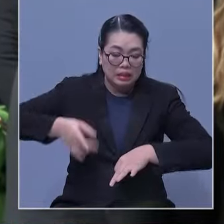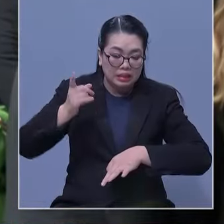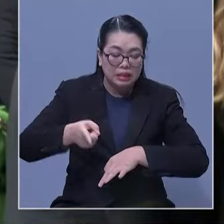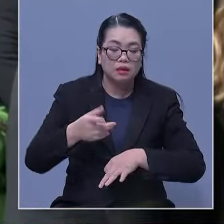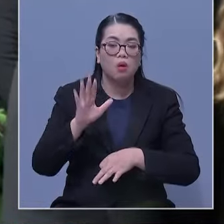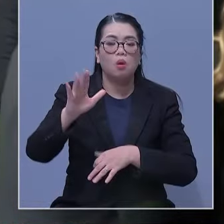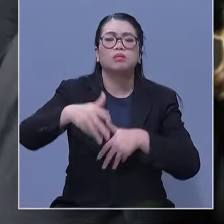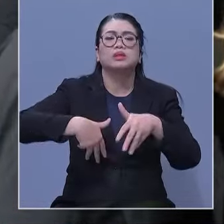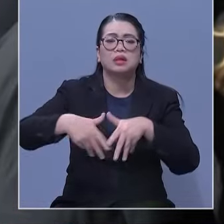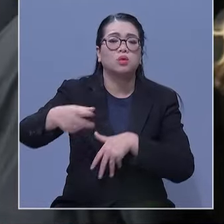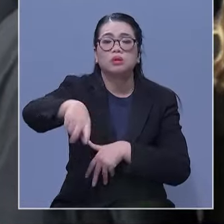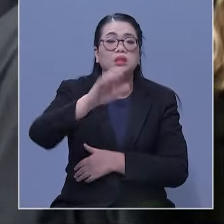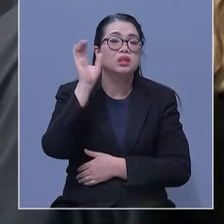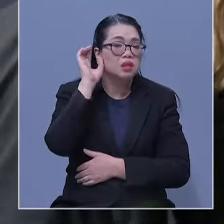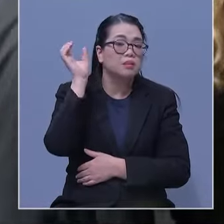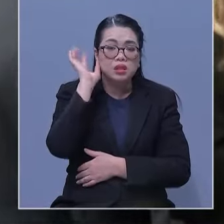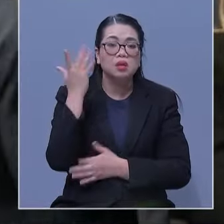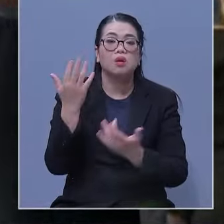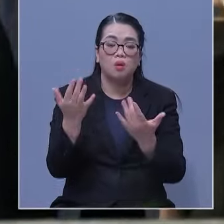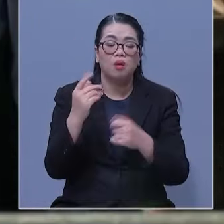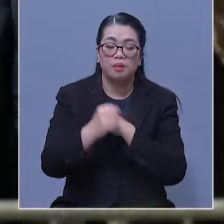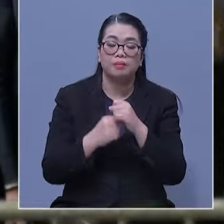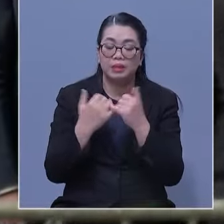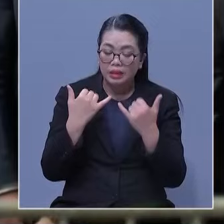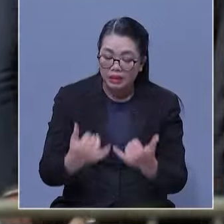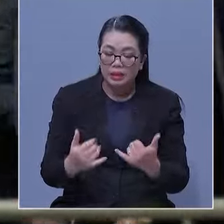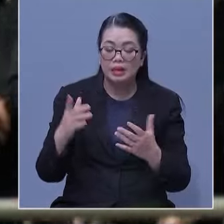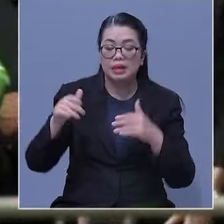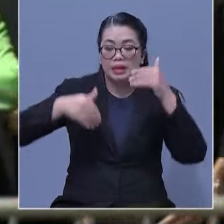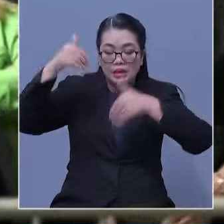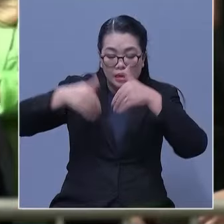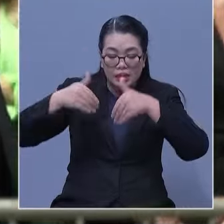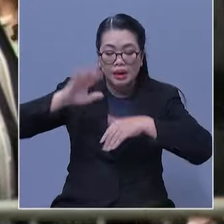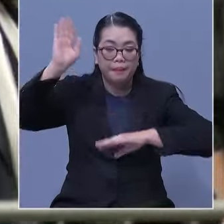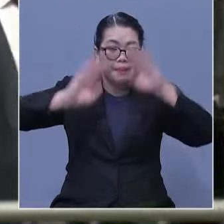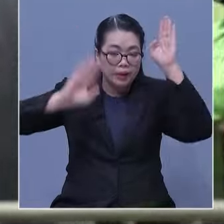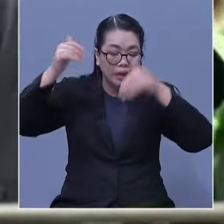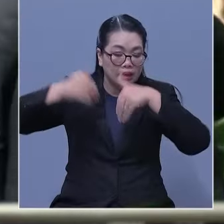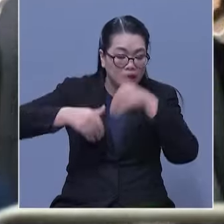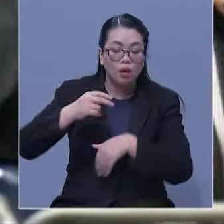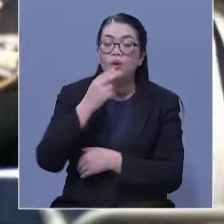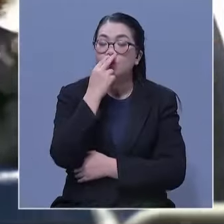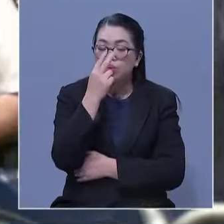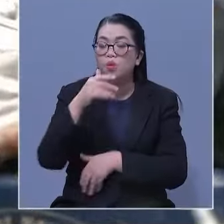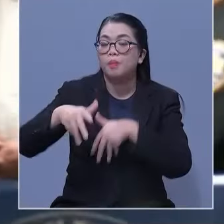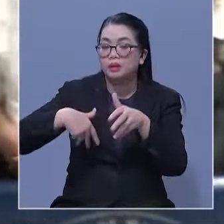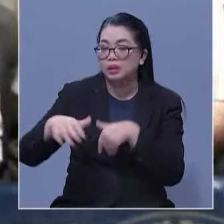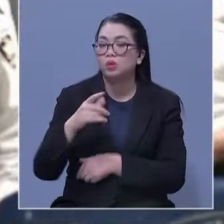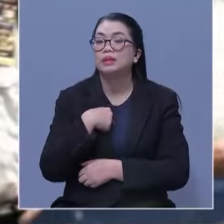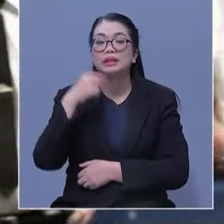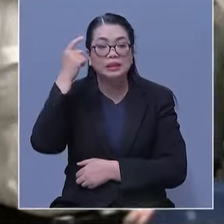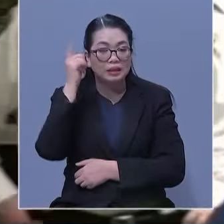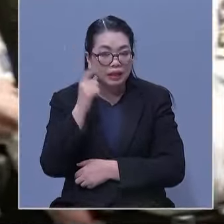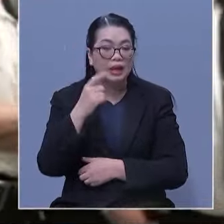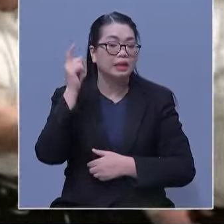คำตัดสินของประชาชนค่ะพฤศจิกายนปีนี้จะมีการเลือกตั้งประธานาธิบดีดังนั้นเดี๋ยวมาดูกันว่าประชาชนจะว่ายัง